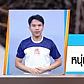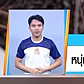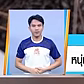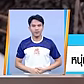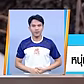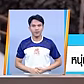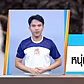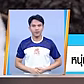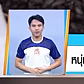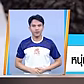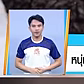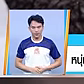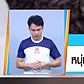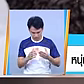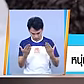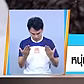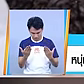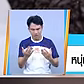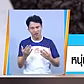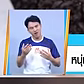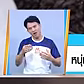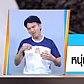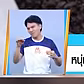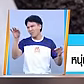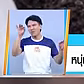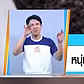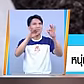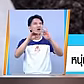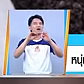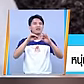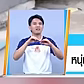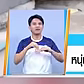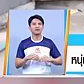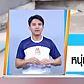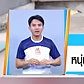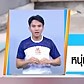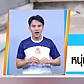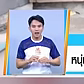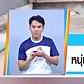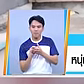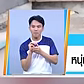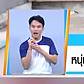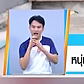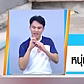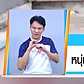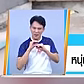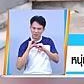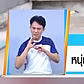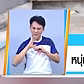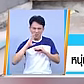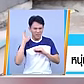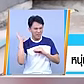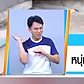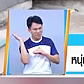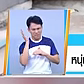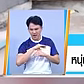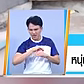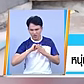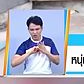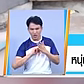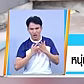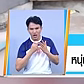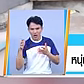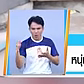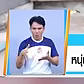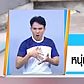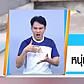ากหลังคาบ้านราวกับลูกเห็บตกนะคะพอตรวจสอบก็พบว่าแมลงจะซุกตัวอยู่ตามซอกไม้ซอกอิฐแล้วก็เหม็นสาบมากตอนแรกพยายามจะ